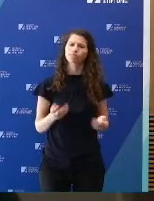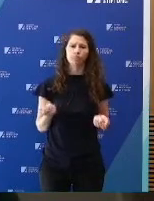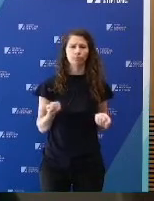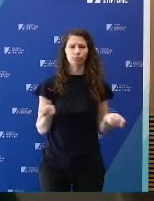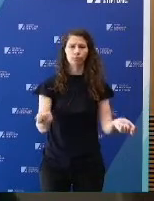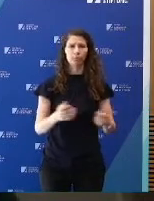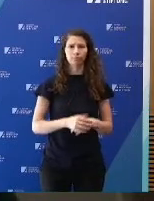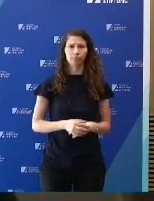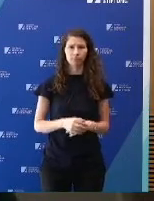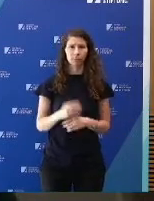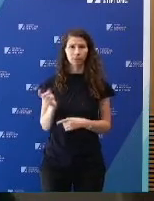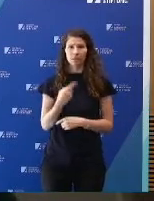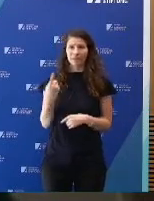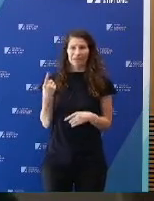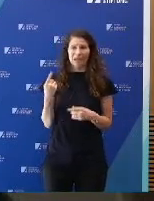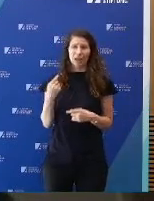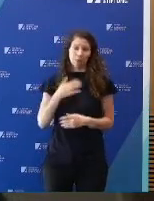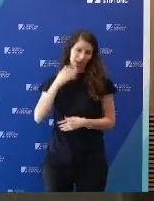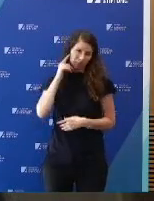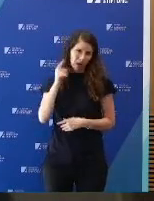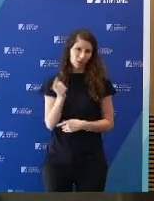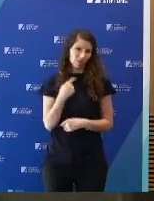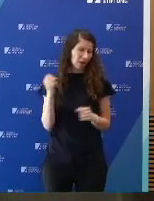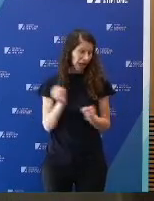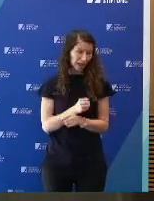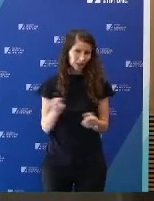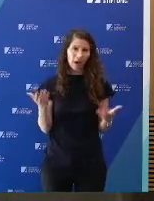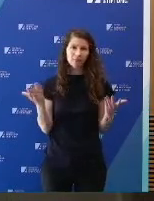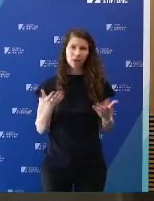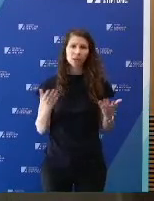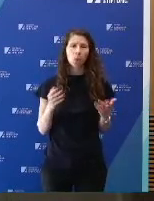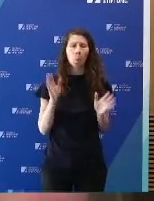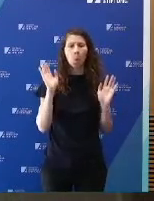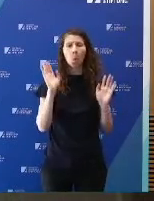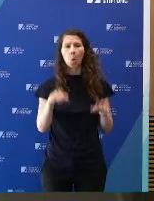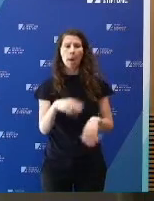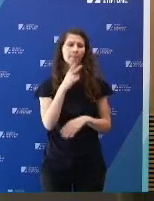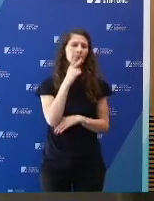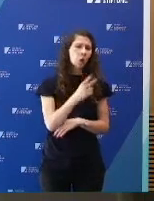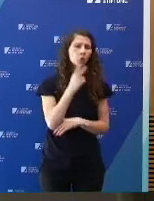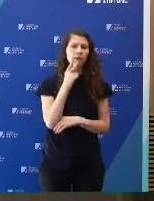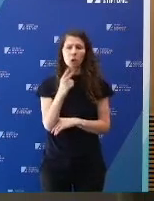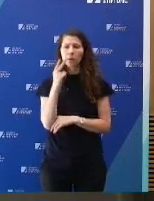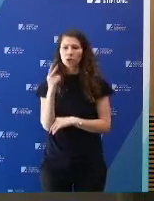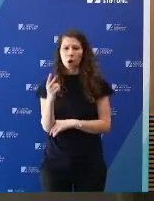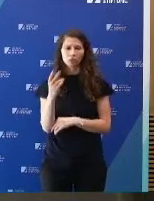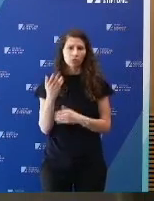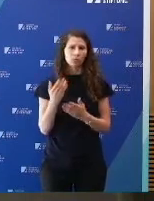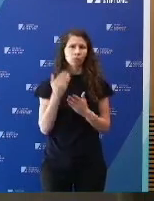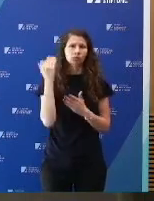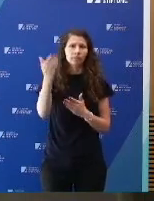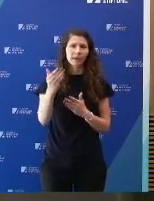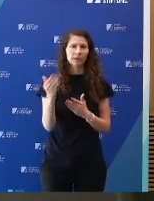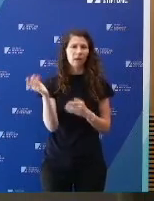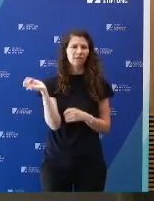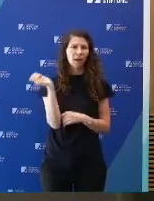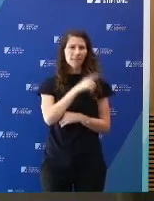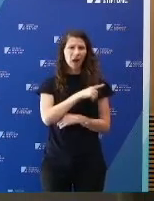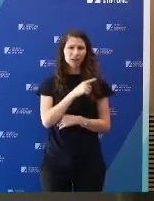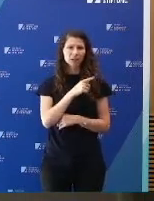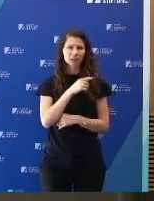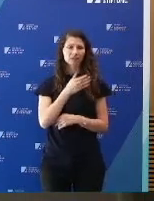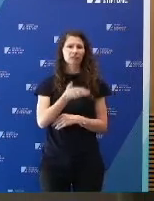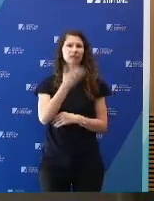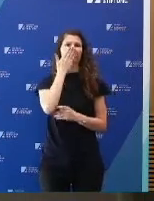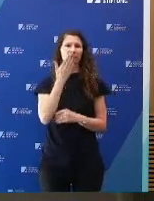mehr leisten können, meiner Meinung nach, ist uns irgendwie alle Türen offen zu halten und dann zum Schluss auf dem Flur zu schlafen, sondern wir müssen jetzt gucken, okay, auf